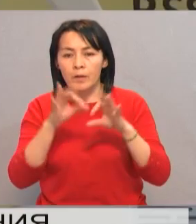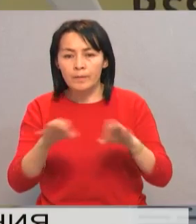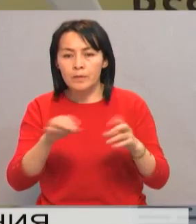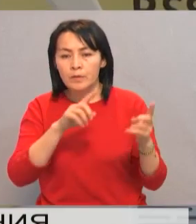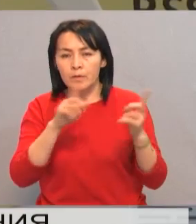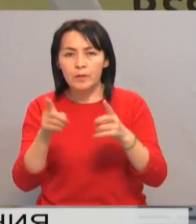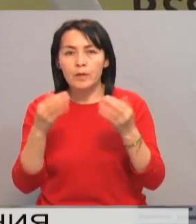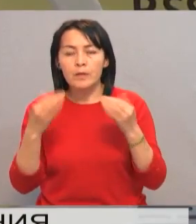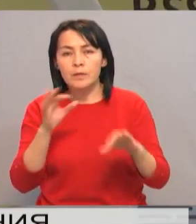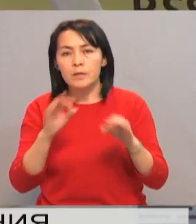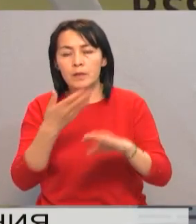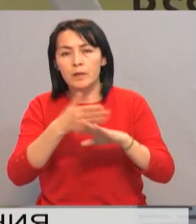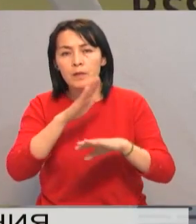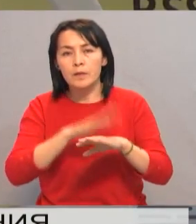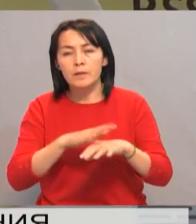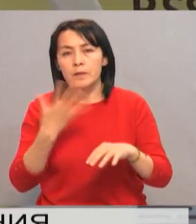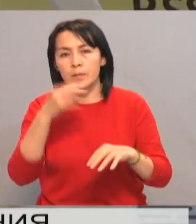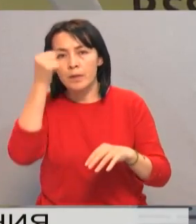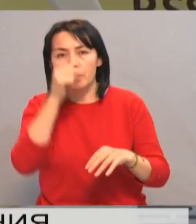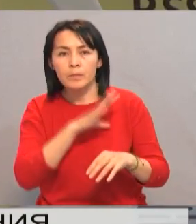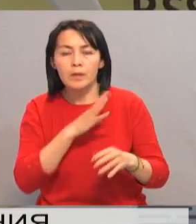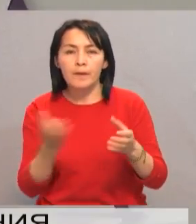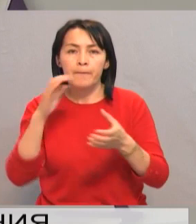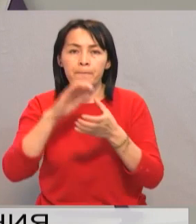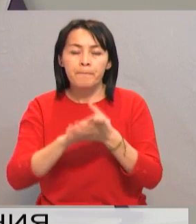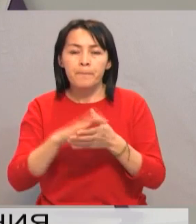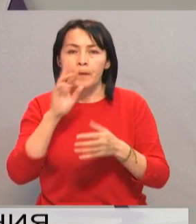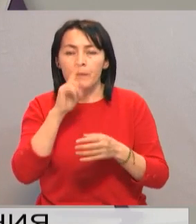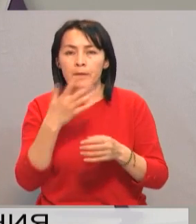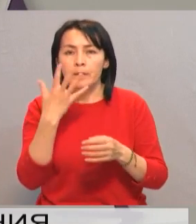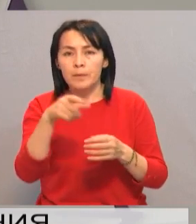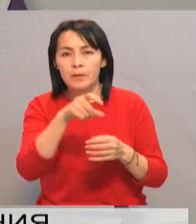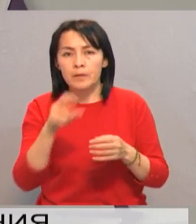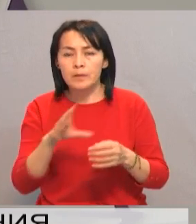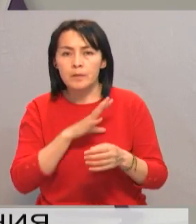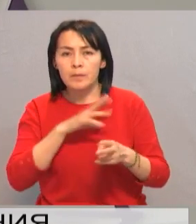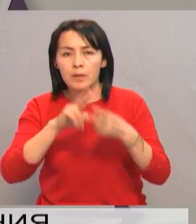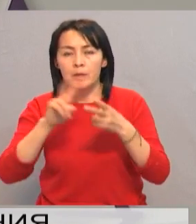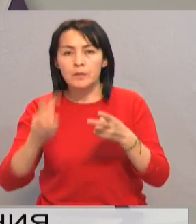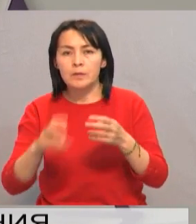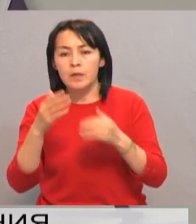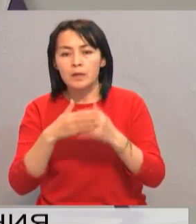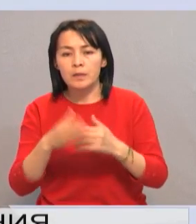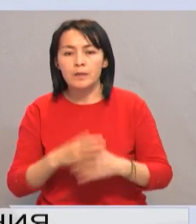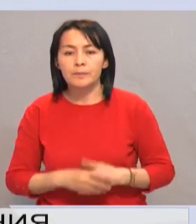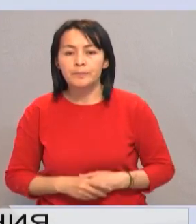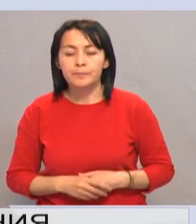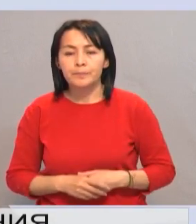По преступлениям средней тяжести 5 лиц были признаны виновными, и все 5 были осуждены к лишению свободы.